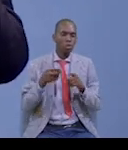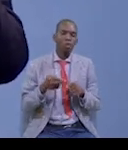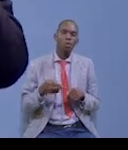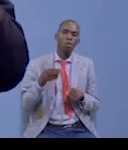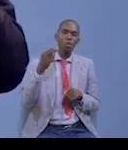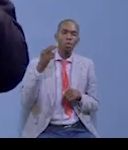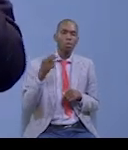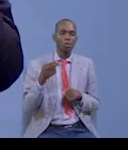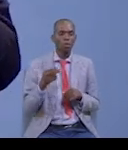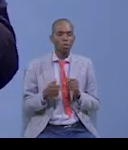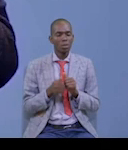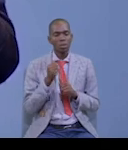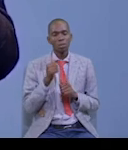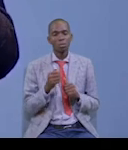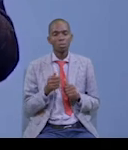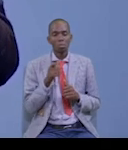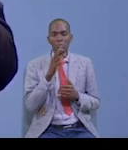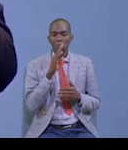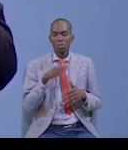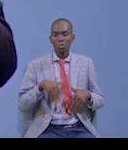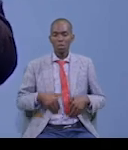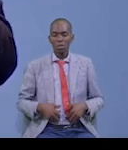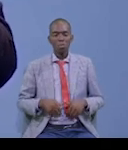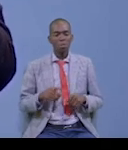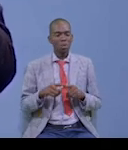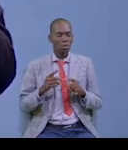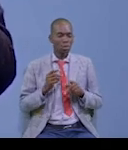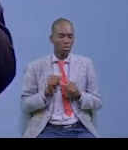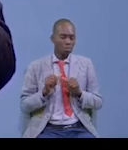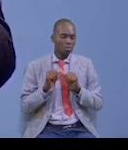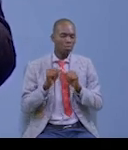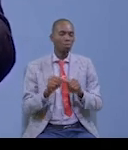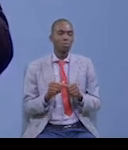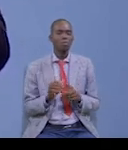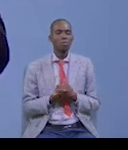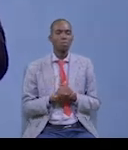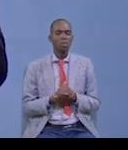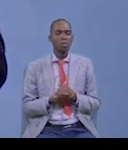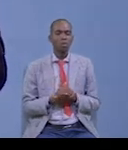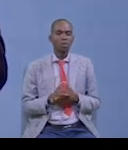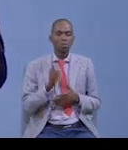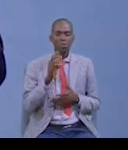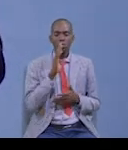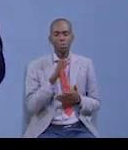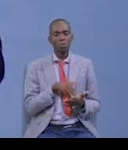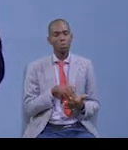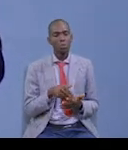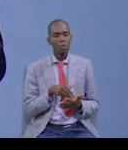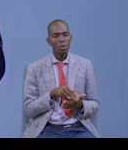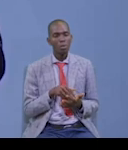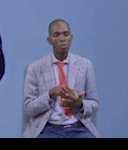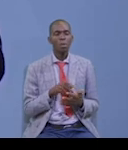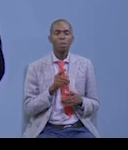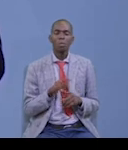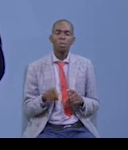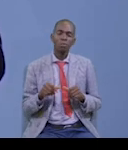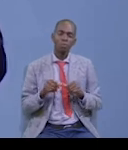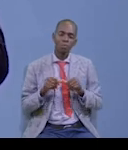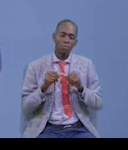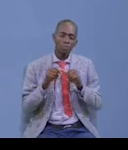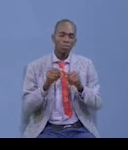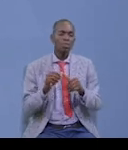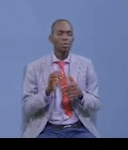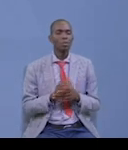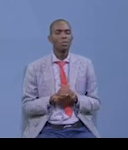వెళ్తున్నారు. Tired. అలసిపోయారు. Extra mile. అయినా ముందుకు వెళ్తున్నారు. You're weary. సొమ్మసిల్లిపోయారు. Extra mile. అయినా